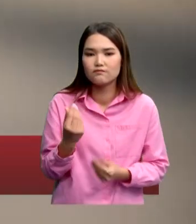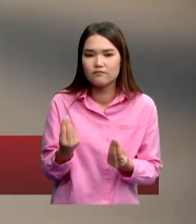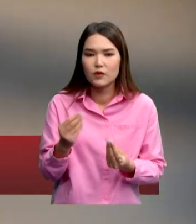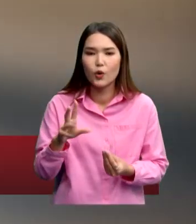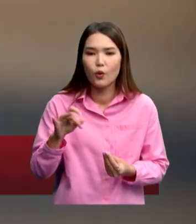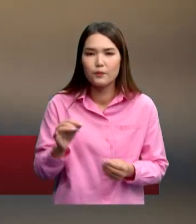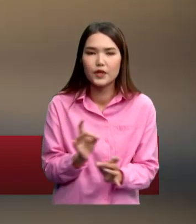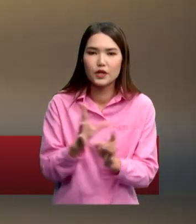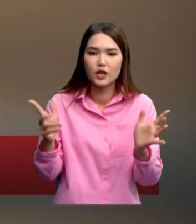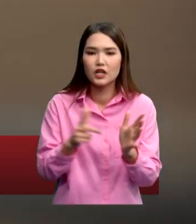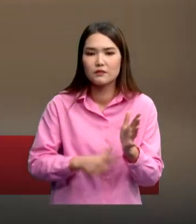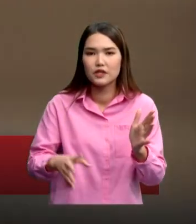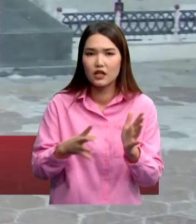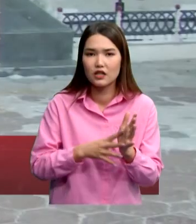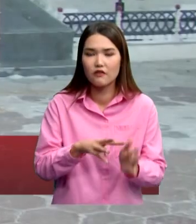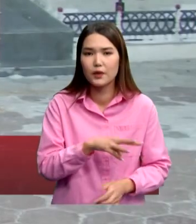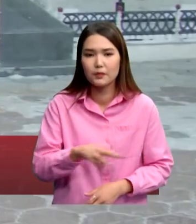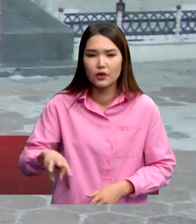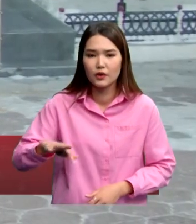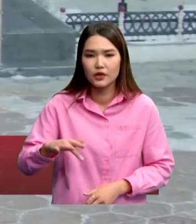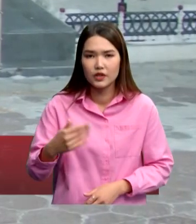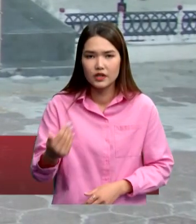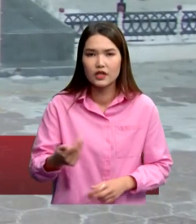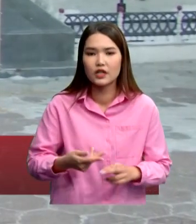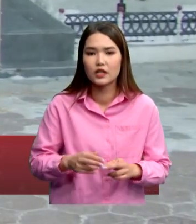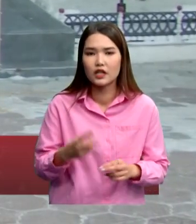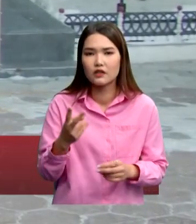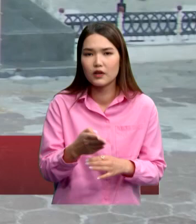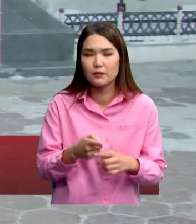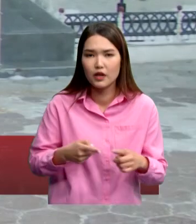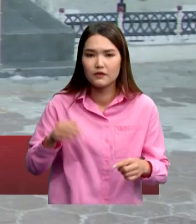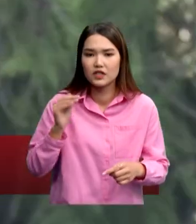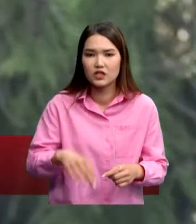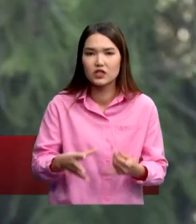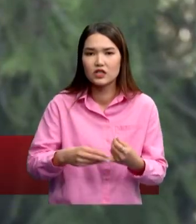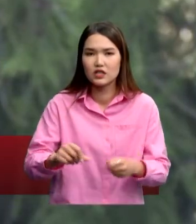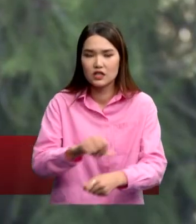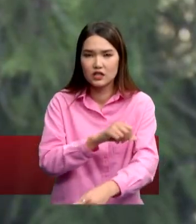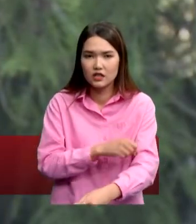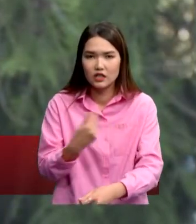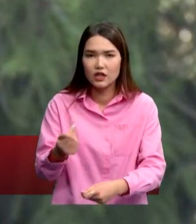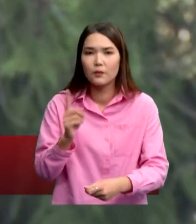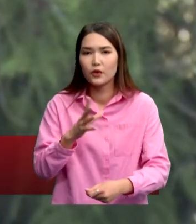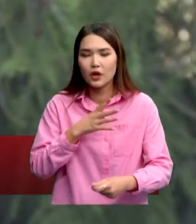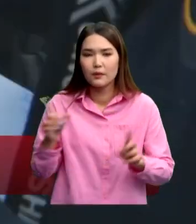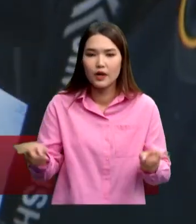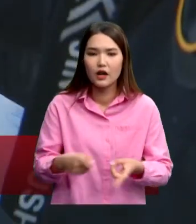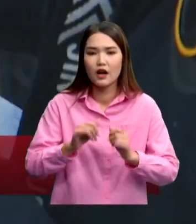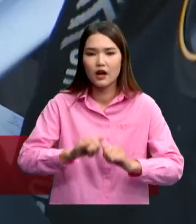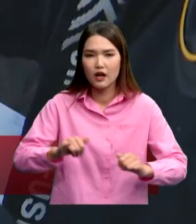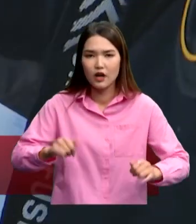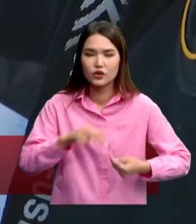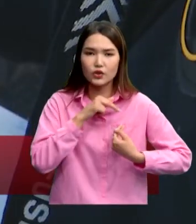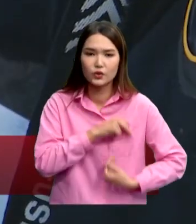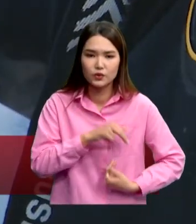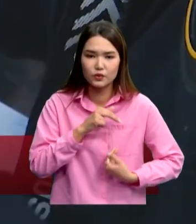это он потратил 79 миллионов тенге и засеял две с половиной тысячи гектаров только вместо того чтобы пожинать плоды своего